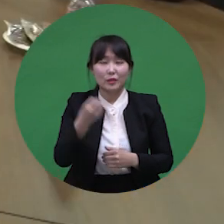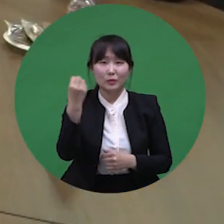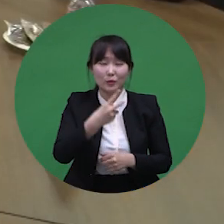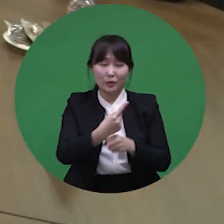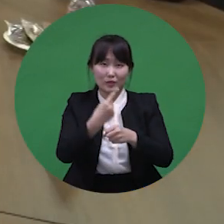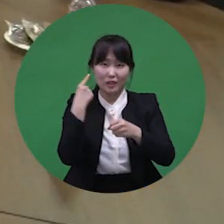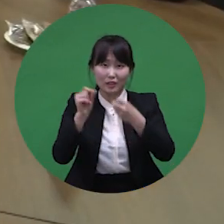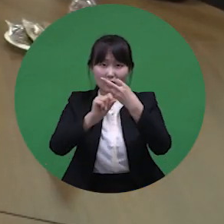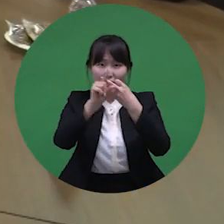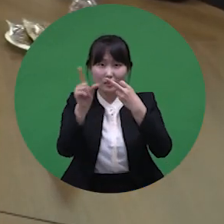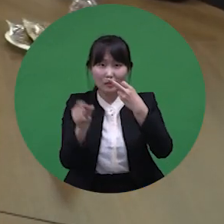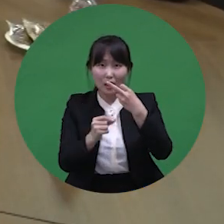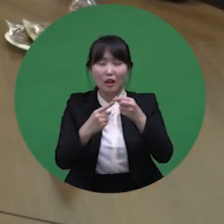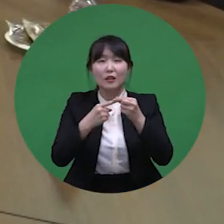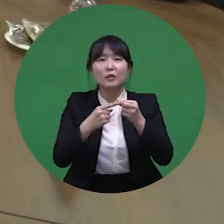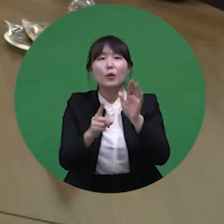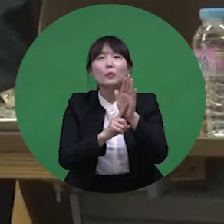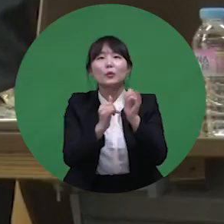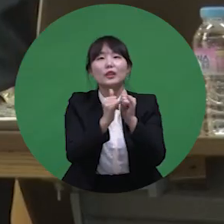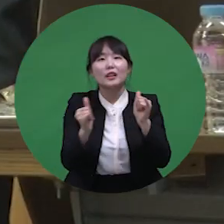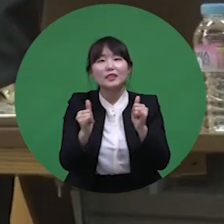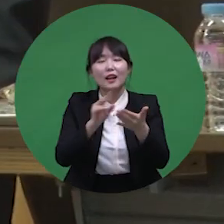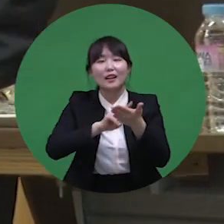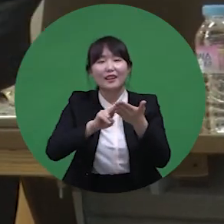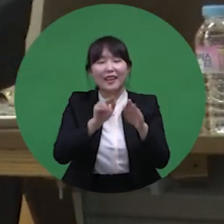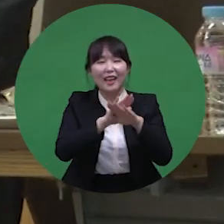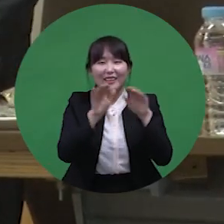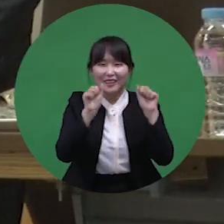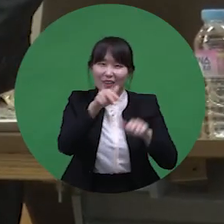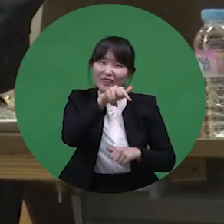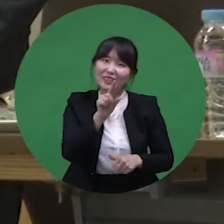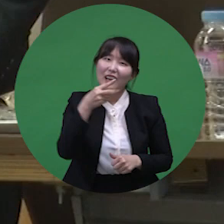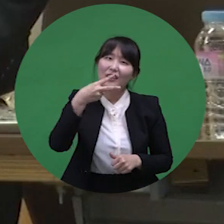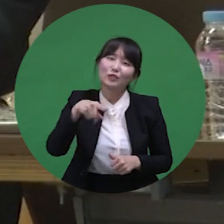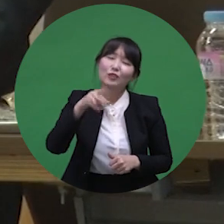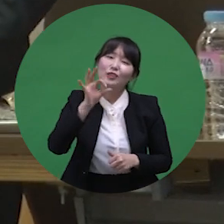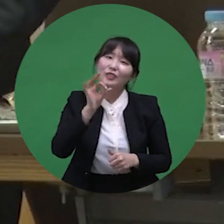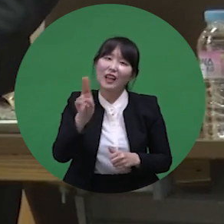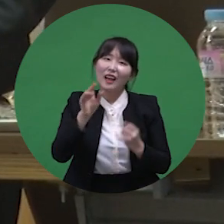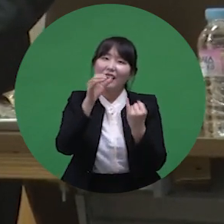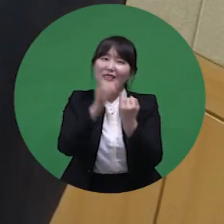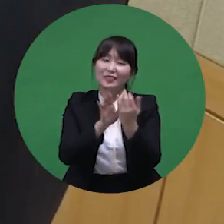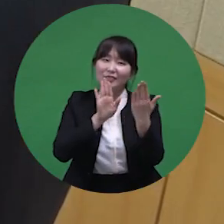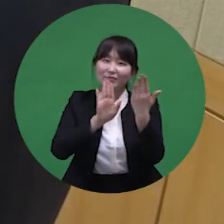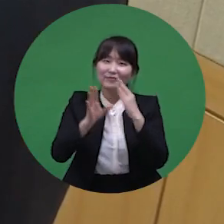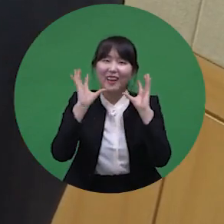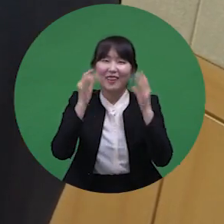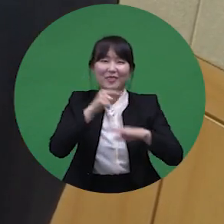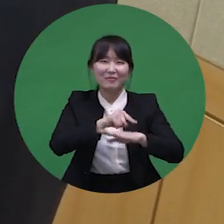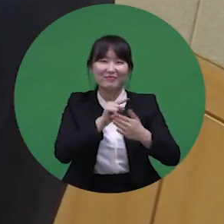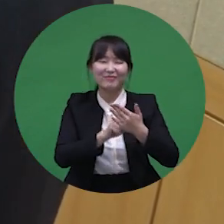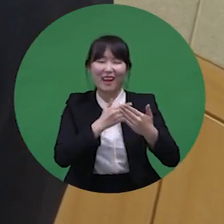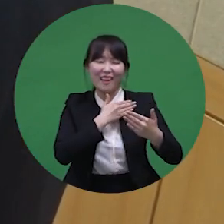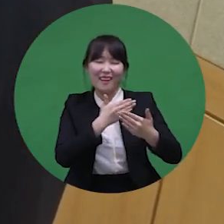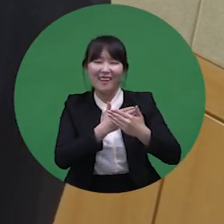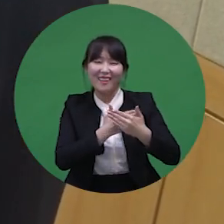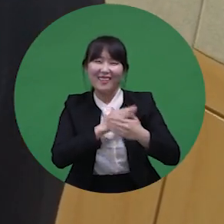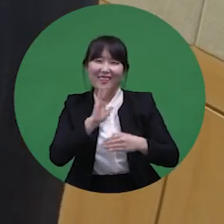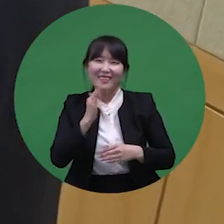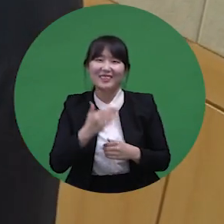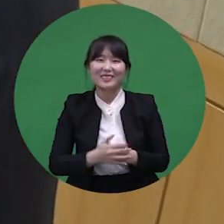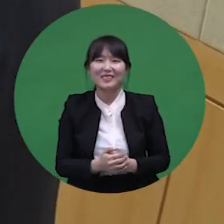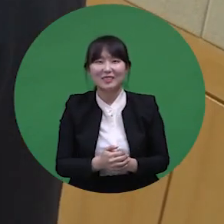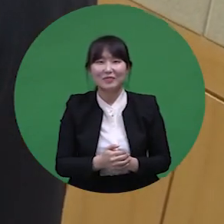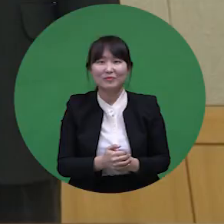더불어 지난해 12월에는 첫 번째 홍보대사로 안녕자두야의 주인공 자두 캐릭터가 위촉되며 어린이들의 마음을 설레게